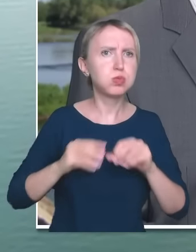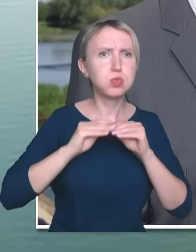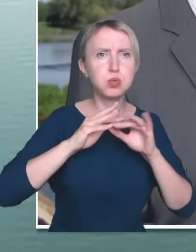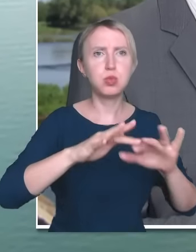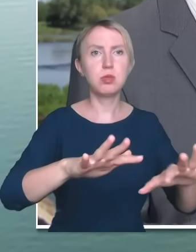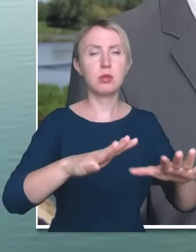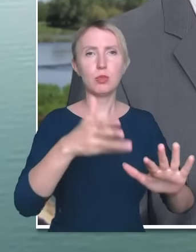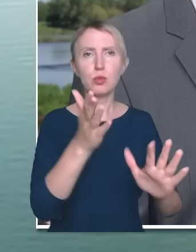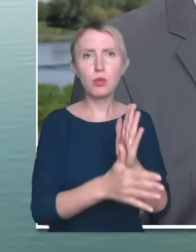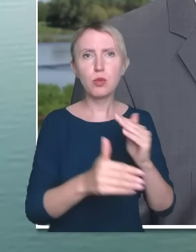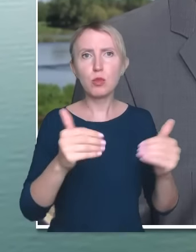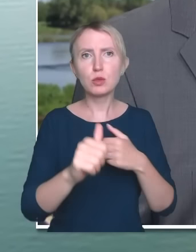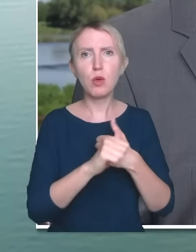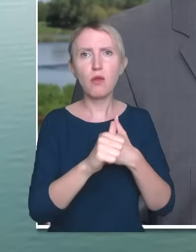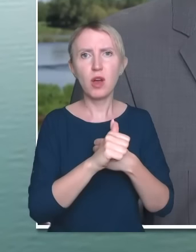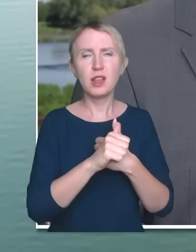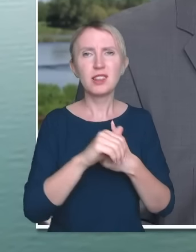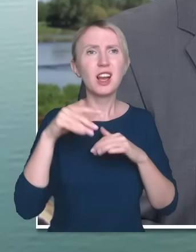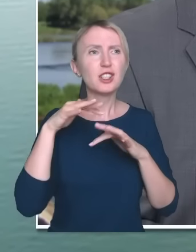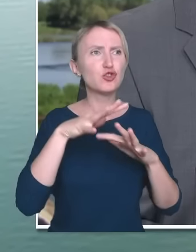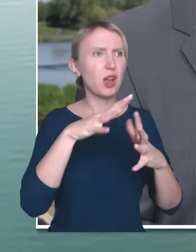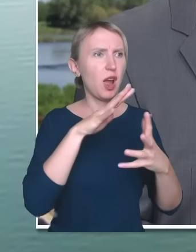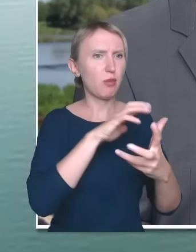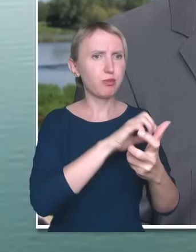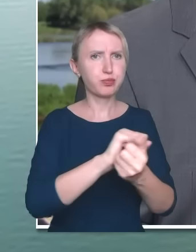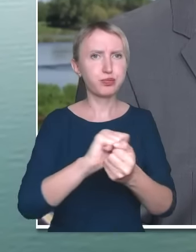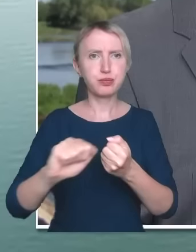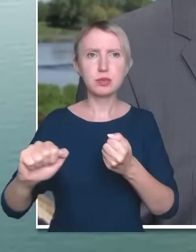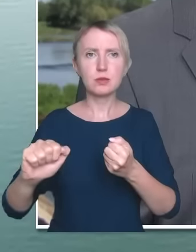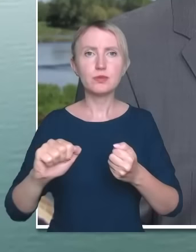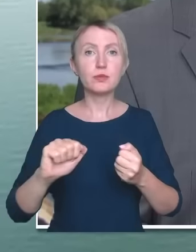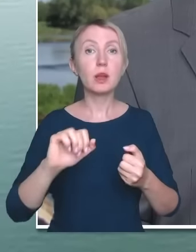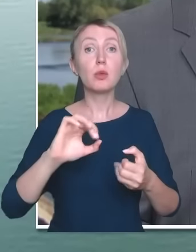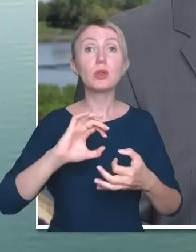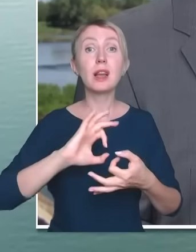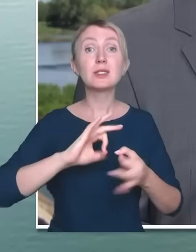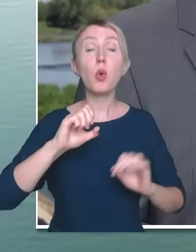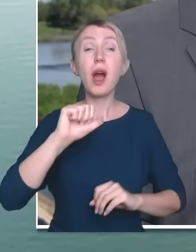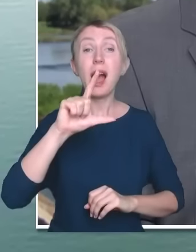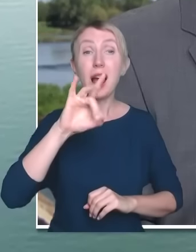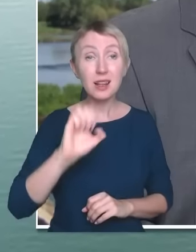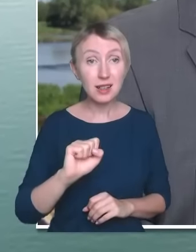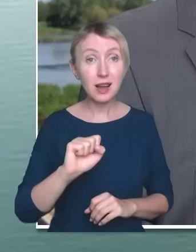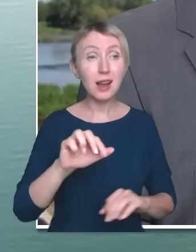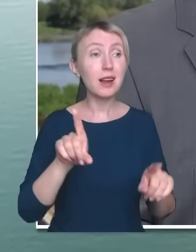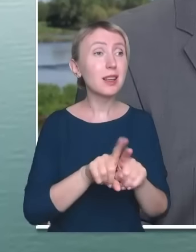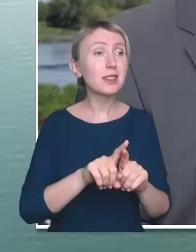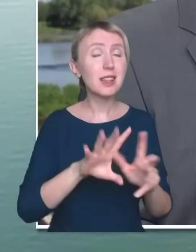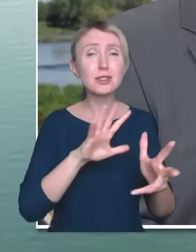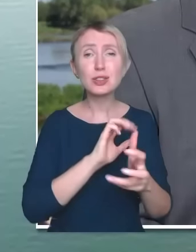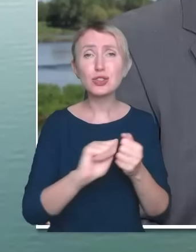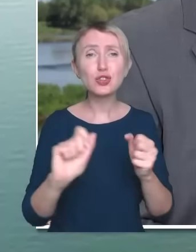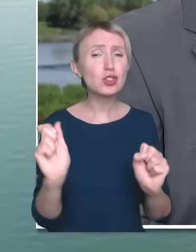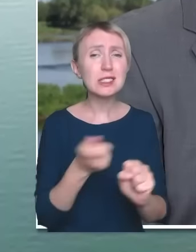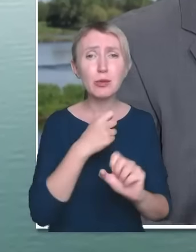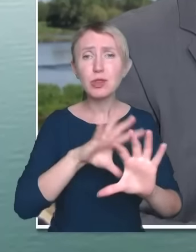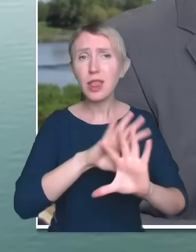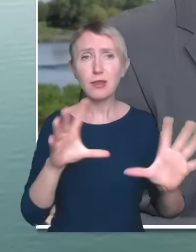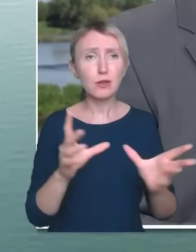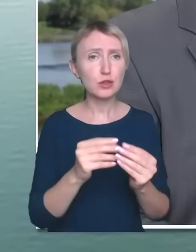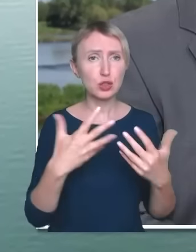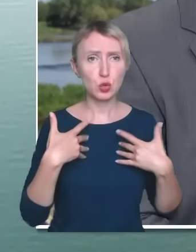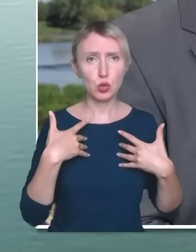prostu może wyjałowić tę rzekę, bo no, oprócz złotej algi zabije wszystko, całą resztę. No to będziemy